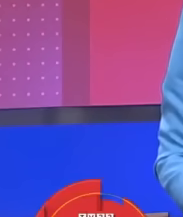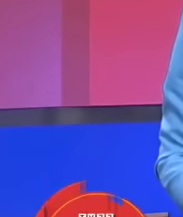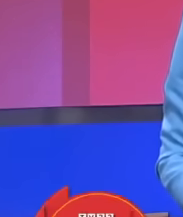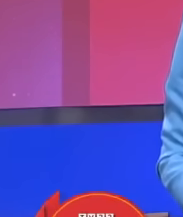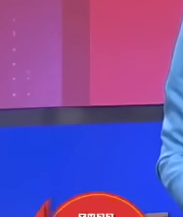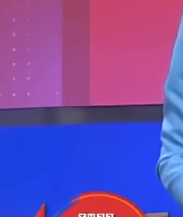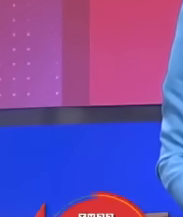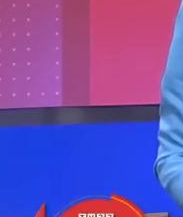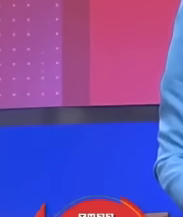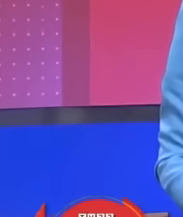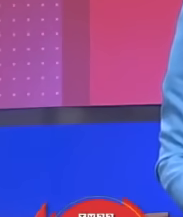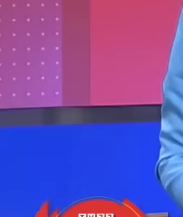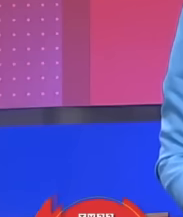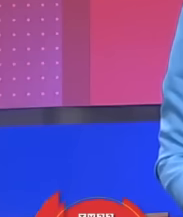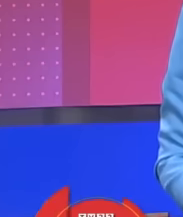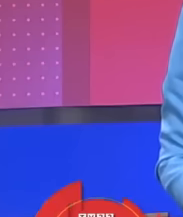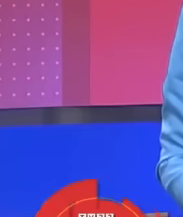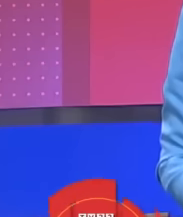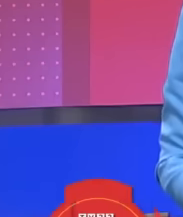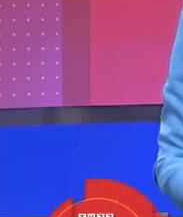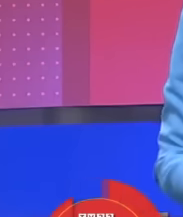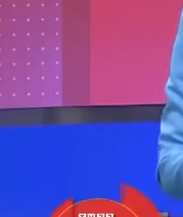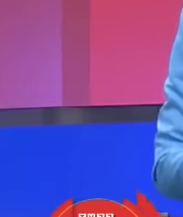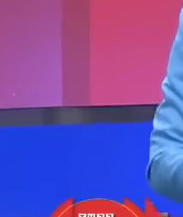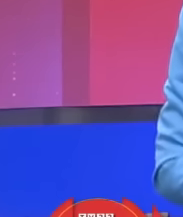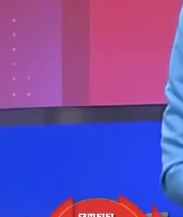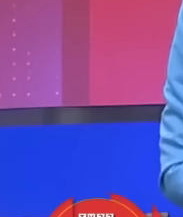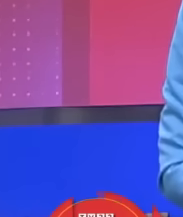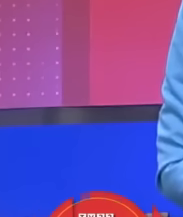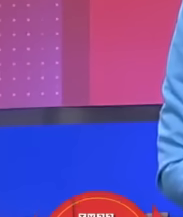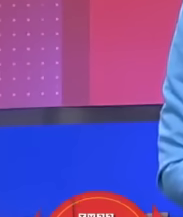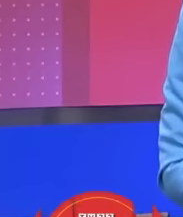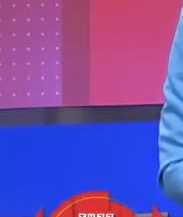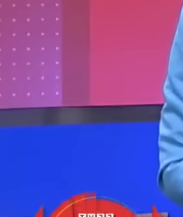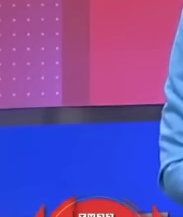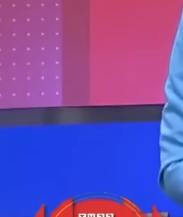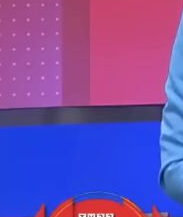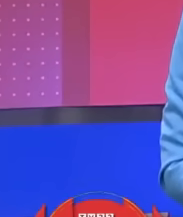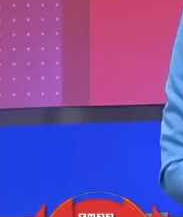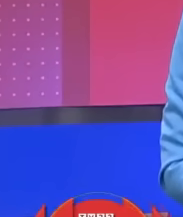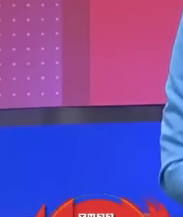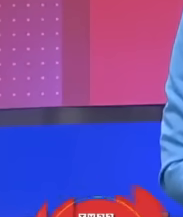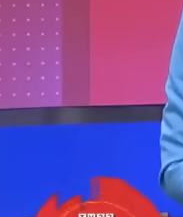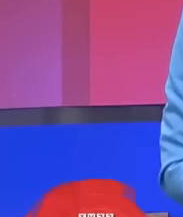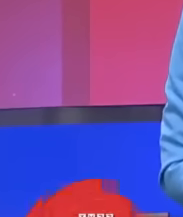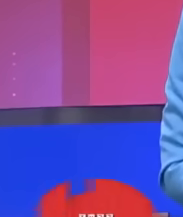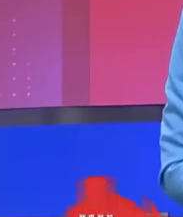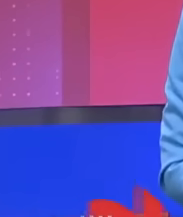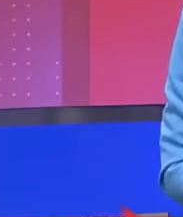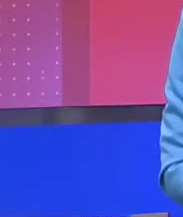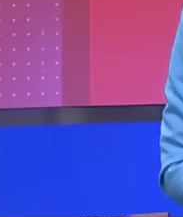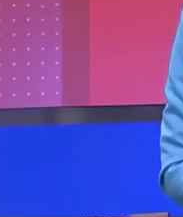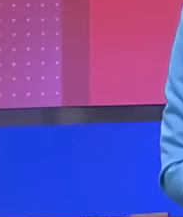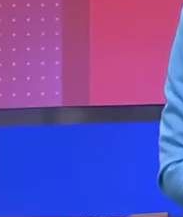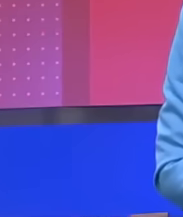อกเบี้ยที่หวังว่าจะลดคงจะยากแล้วฮะม ี เยอะเลยครับอ่ะกรุงธนบุรีบิดอินไซด์ครับไปดูเรื่องปุ๋ยธงฟ้